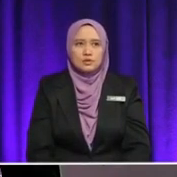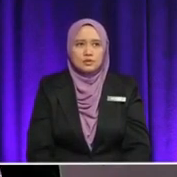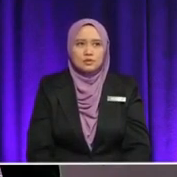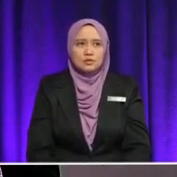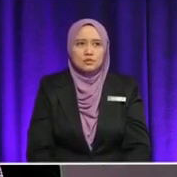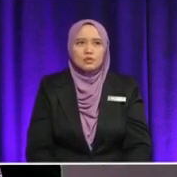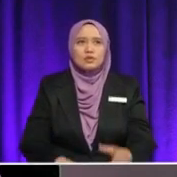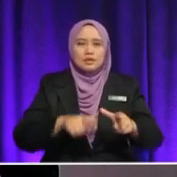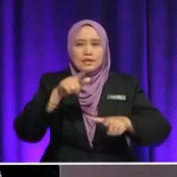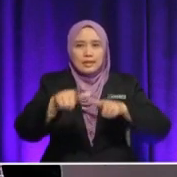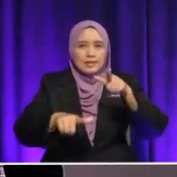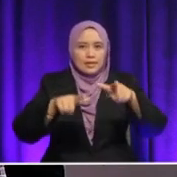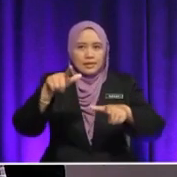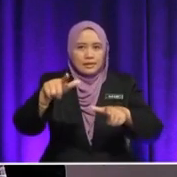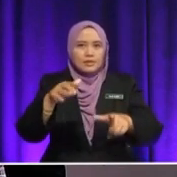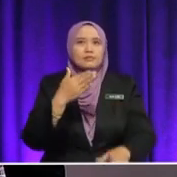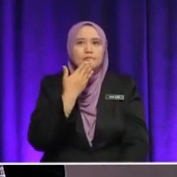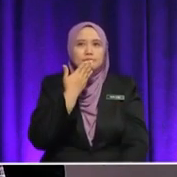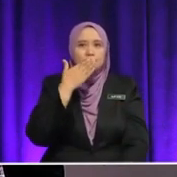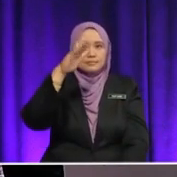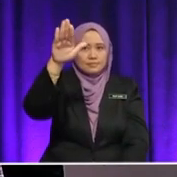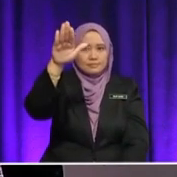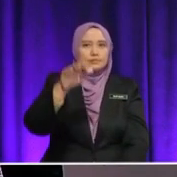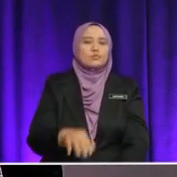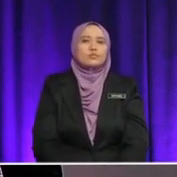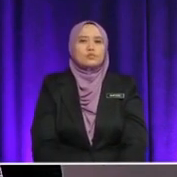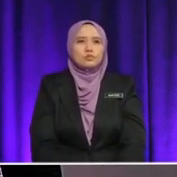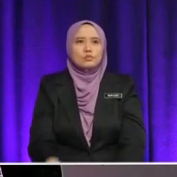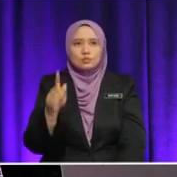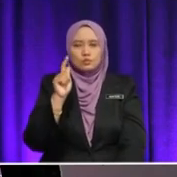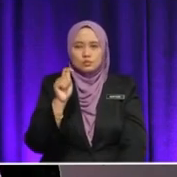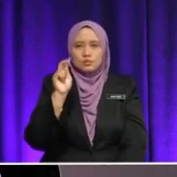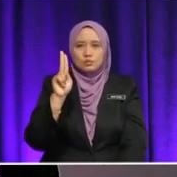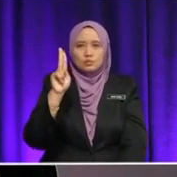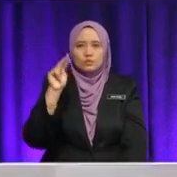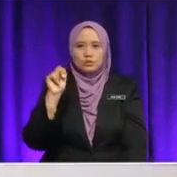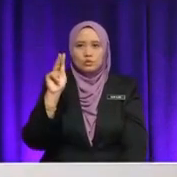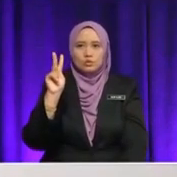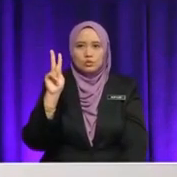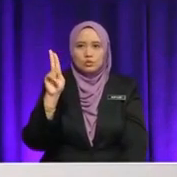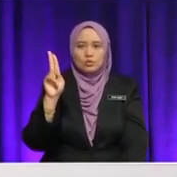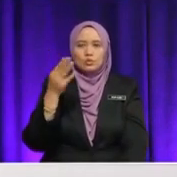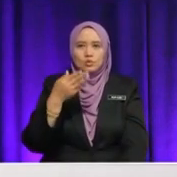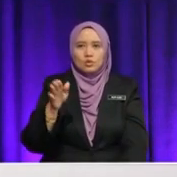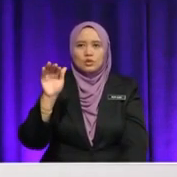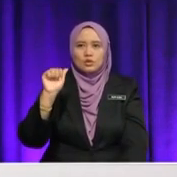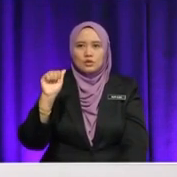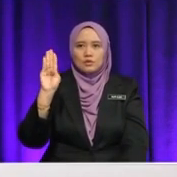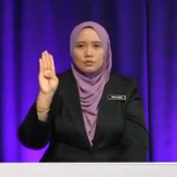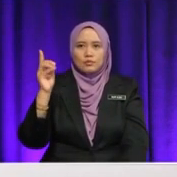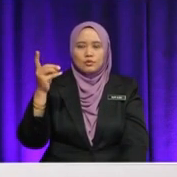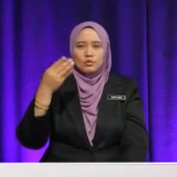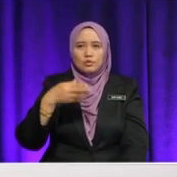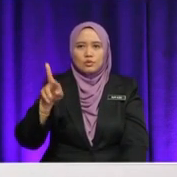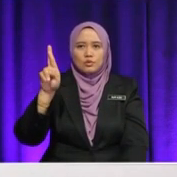model langkah tungku Abdurrahman Kenapa disebabkan langkah ini diketuai oleh tunggu Abdurrahman dan